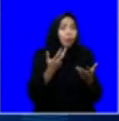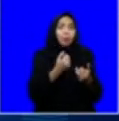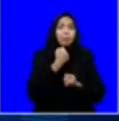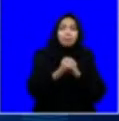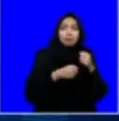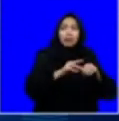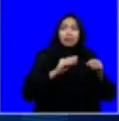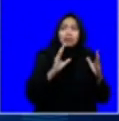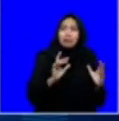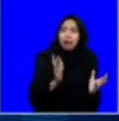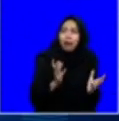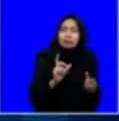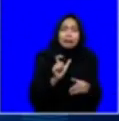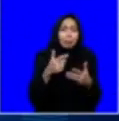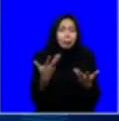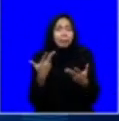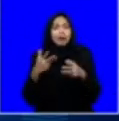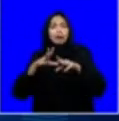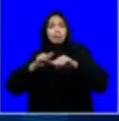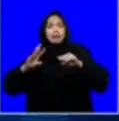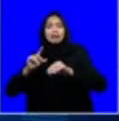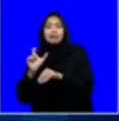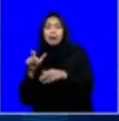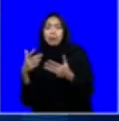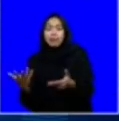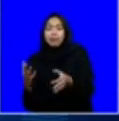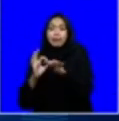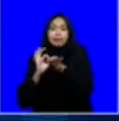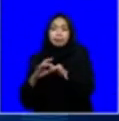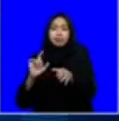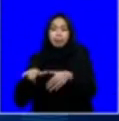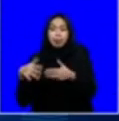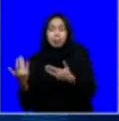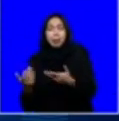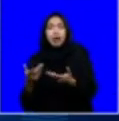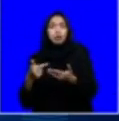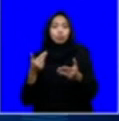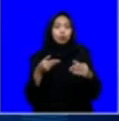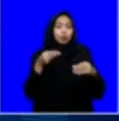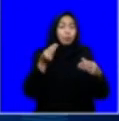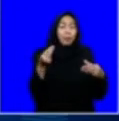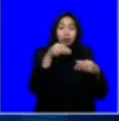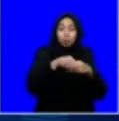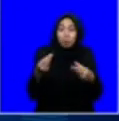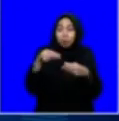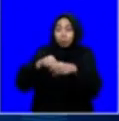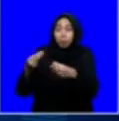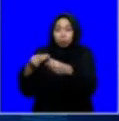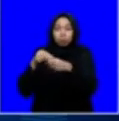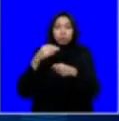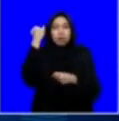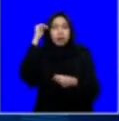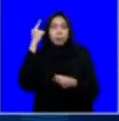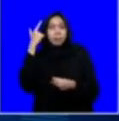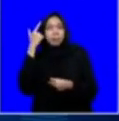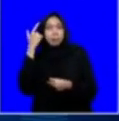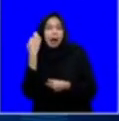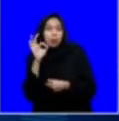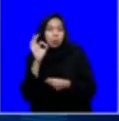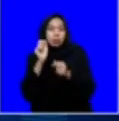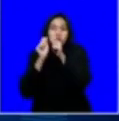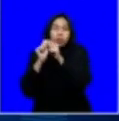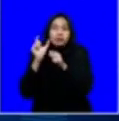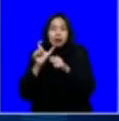berkolaborasi, bagaimana melakukan inovasi di dalam institusi-institusi industri kita dan lain-lain. Dan